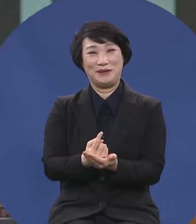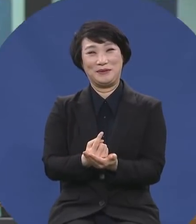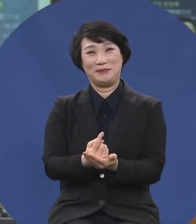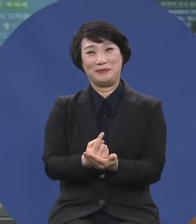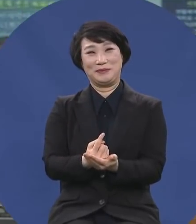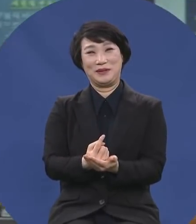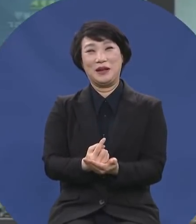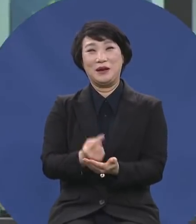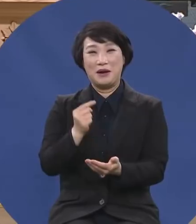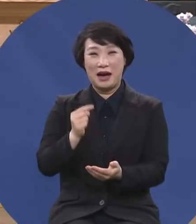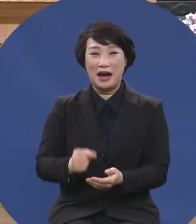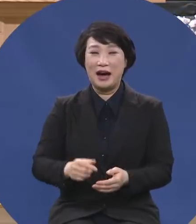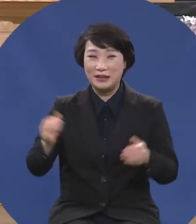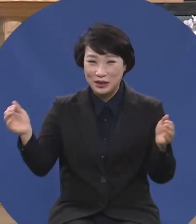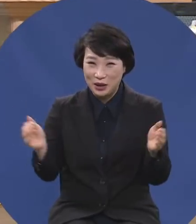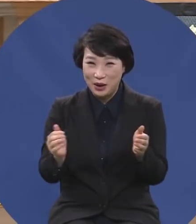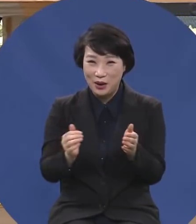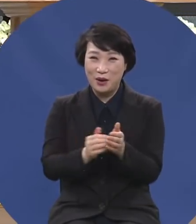오셨네.